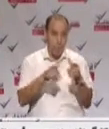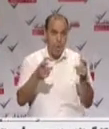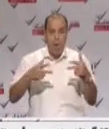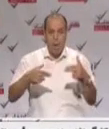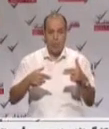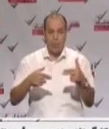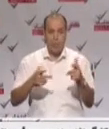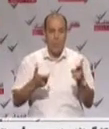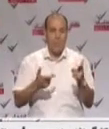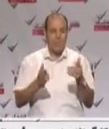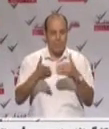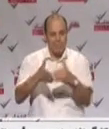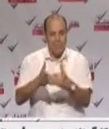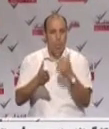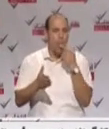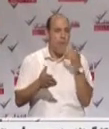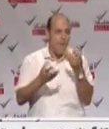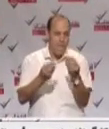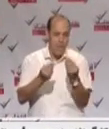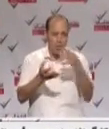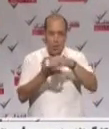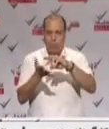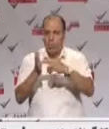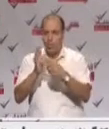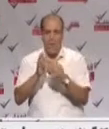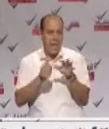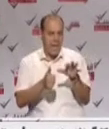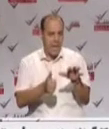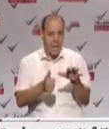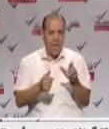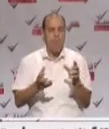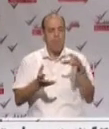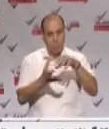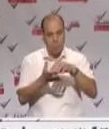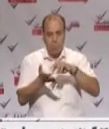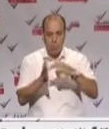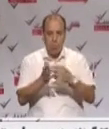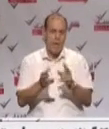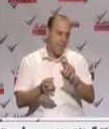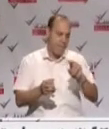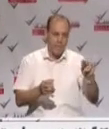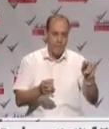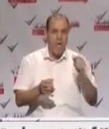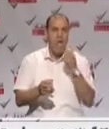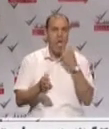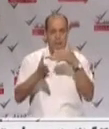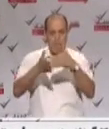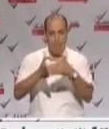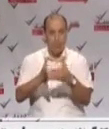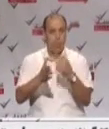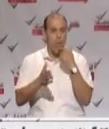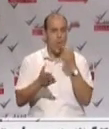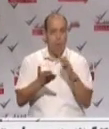المعطلة، منها المرفأ المالي بالحسيان وتوسيعة القطب التكنولوجي بالغزالة وإنشاء قطب تكنولوجي موازي وتهيئة ميناء قلعة